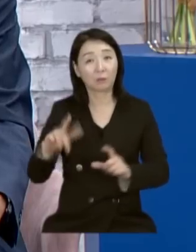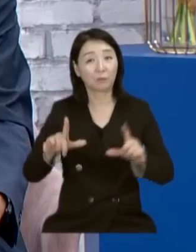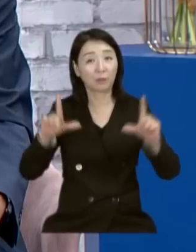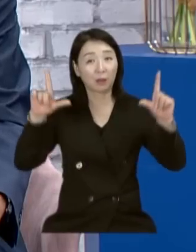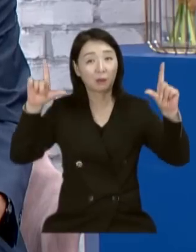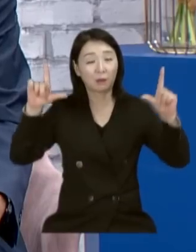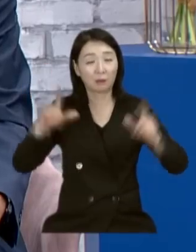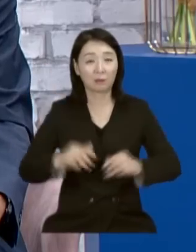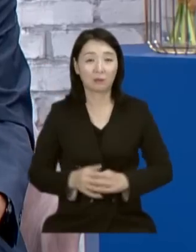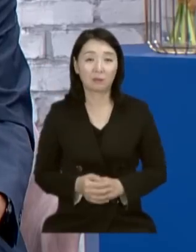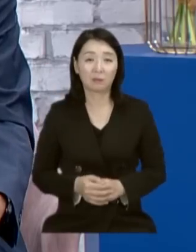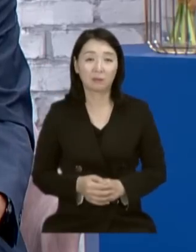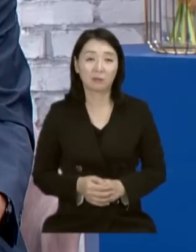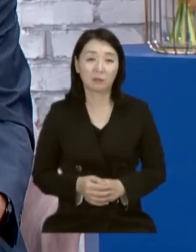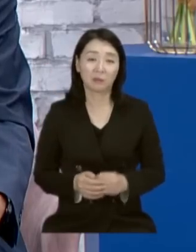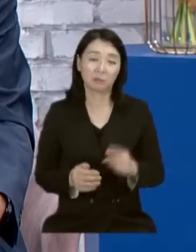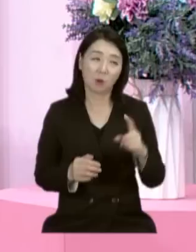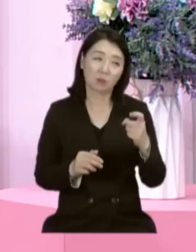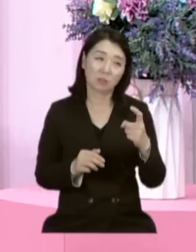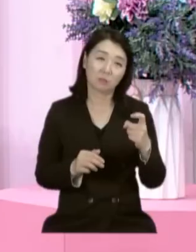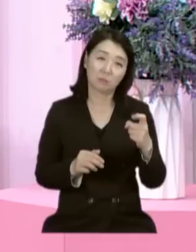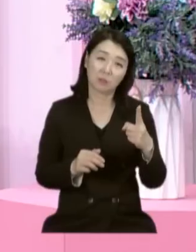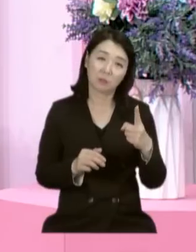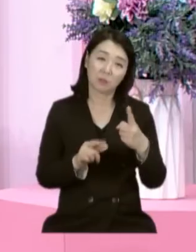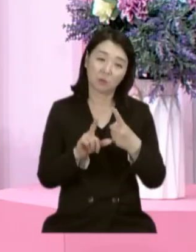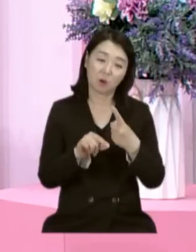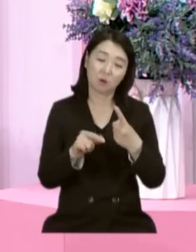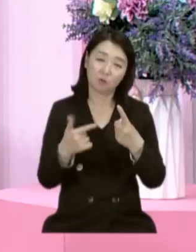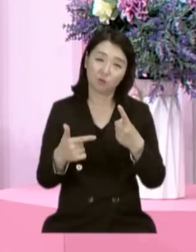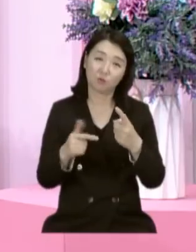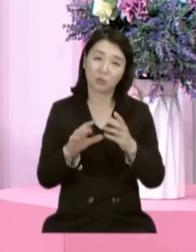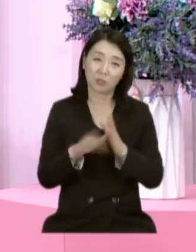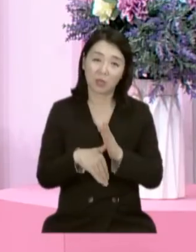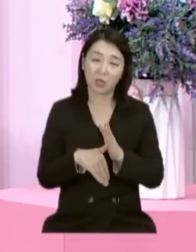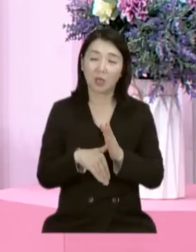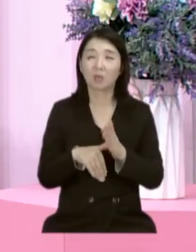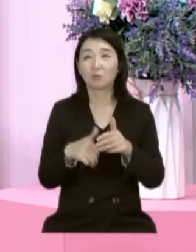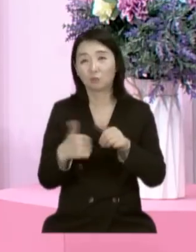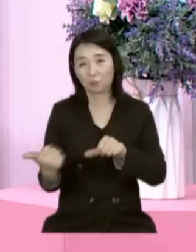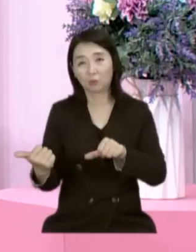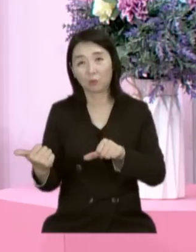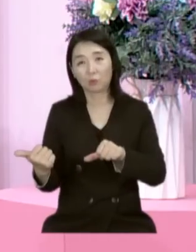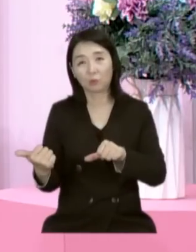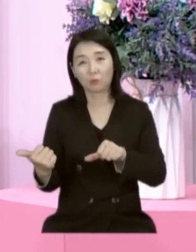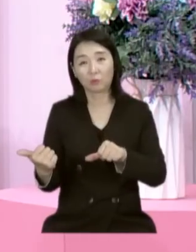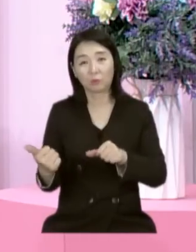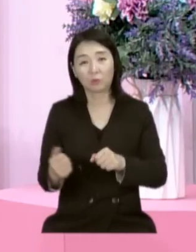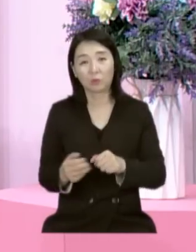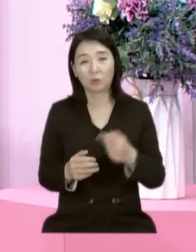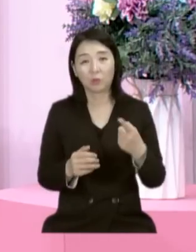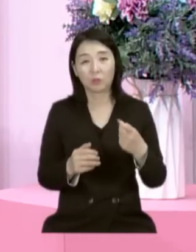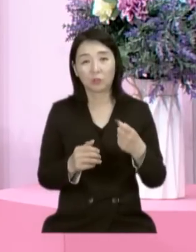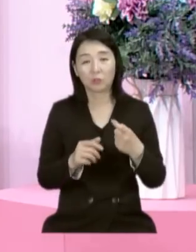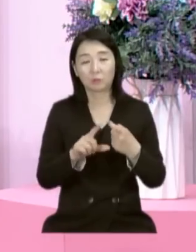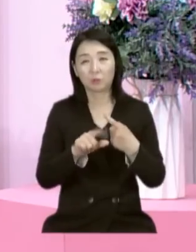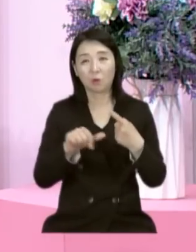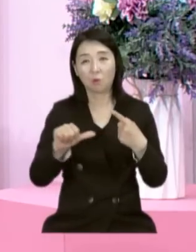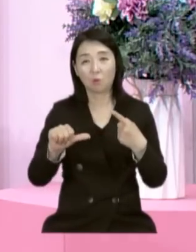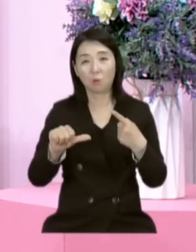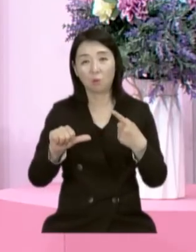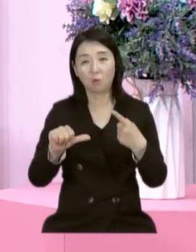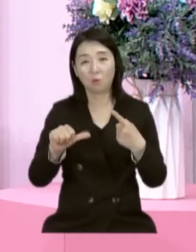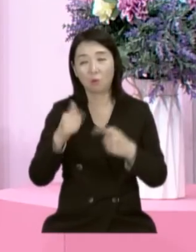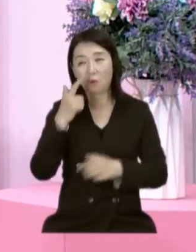전날도 11월 6일 날 이렇게 세상을 떠나셨는데 네. 11월 5일